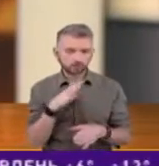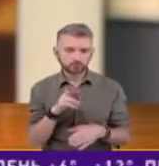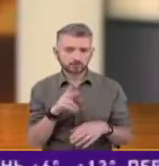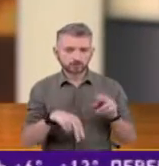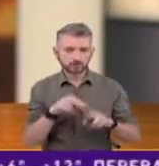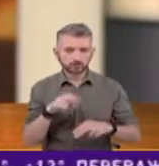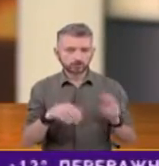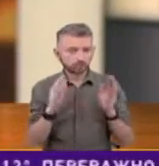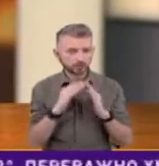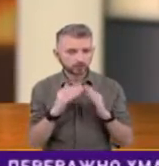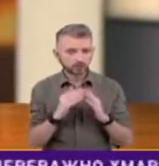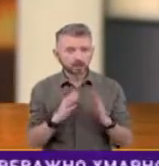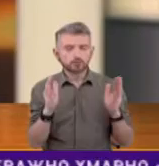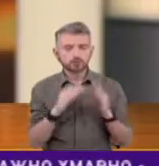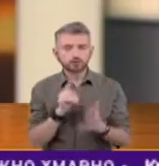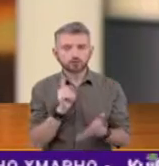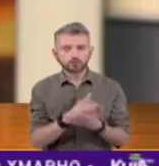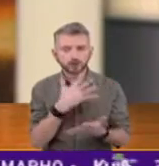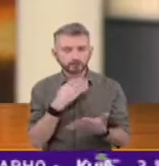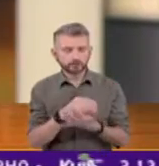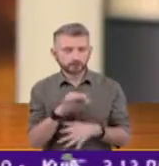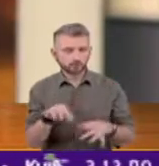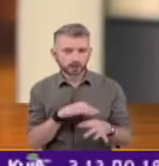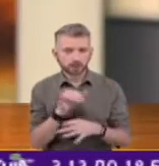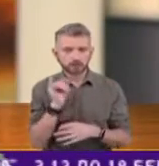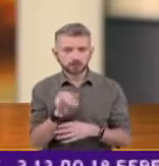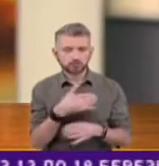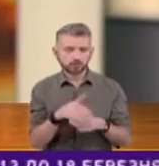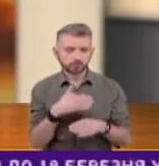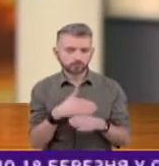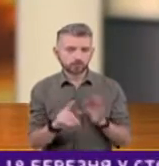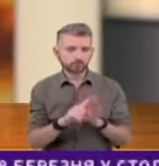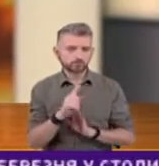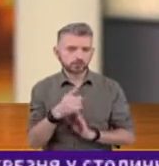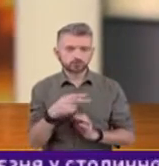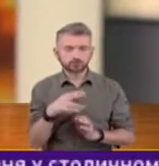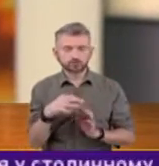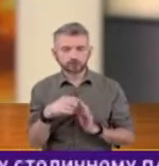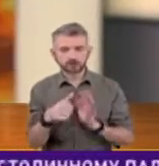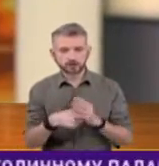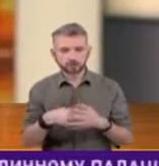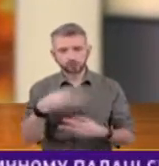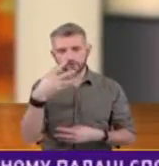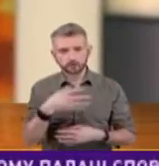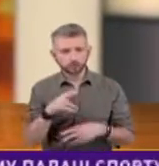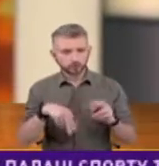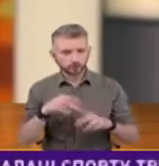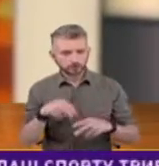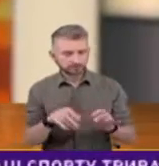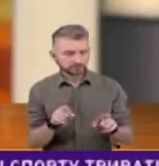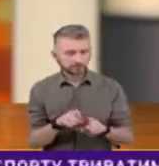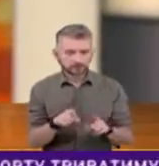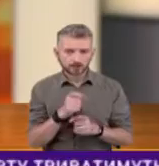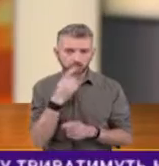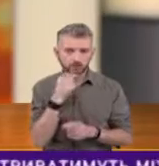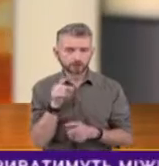будується будинок. Будинок має свій проєкт, і поступово з першого по 16-й, чи там будь-який поверх, будується. Так само і